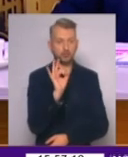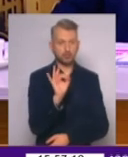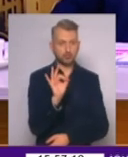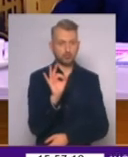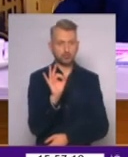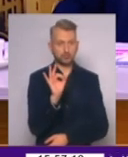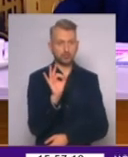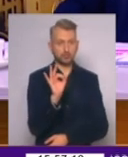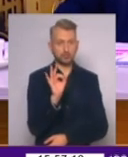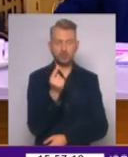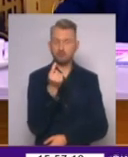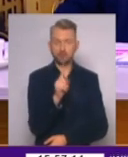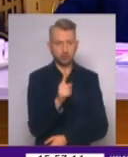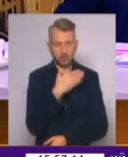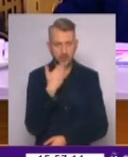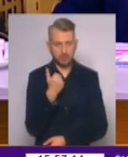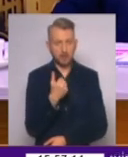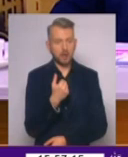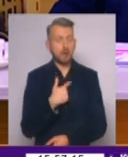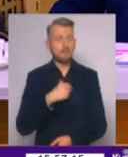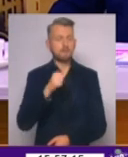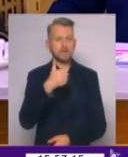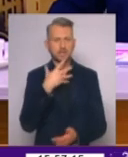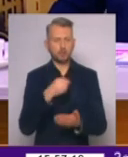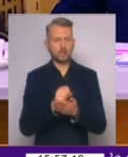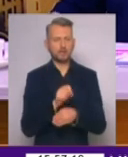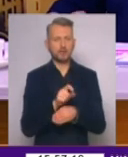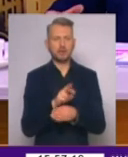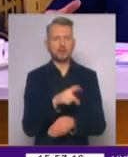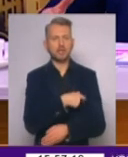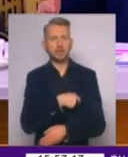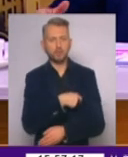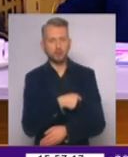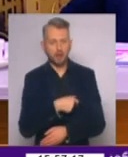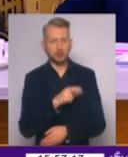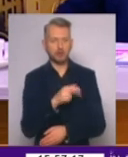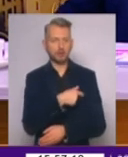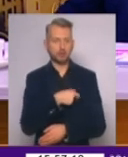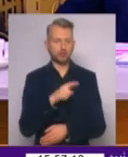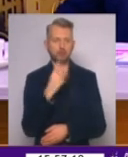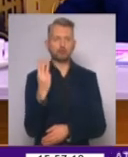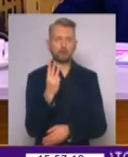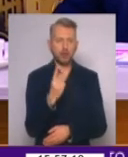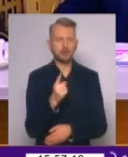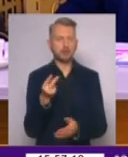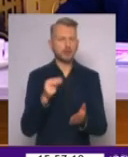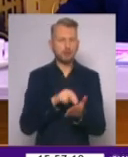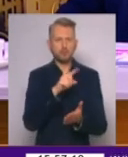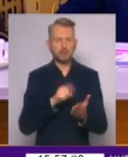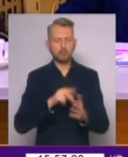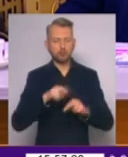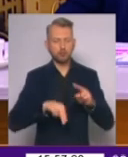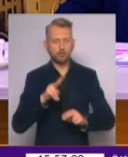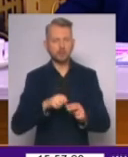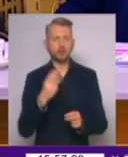Жодної немає. Жодної немає. Я одне з перших своїх завдань як депутата з Троєщини, ставлю тим, щоб побудувати на Троєщині